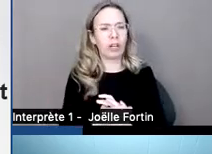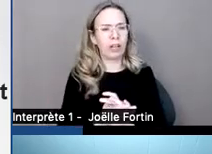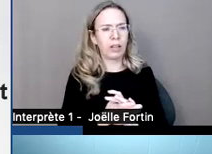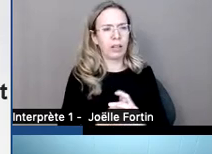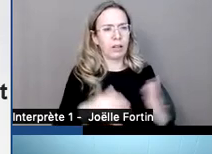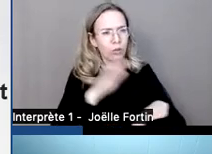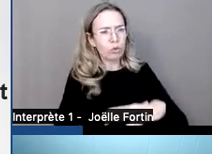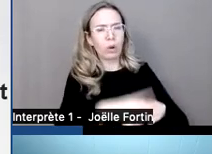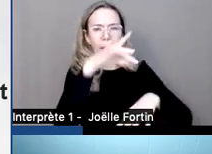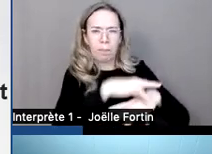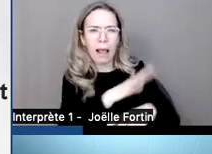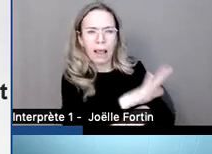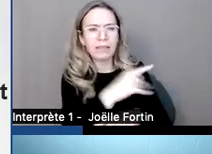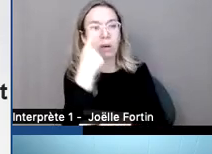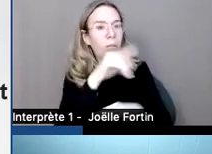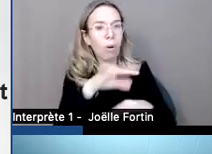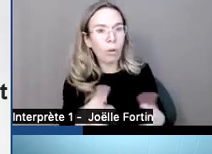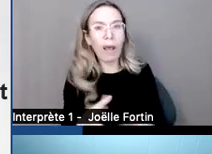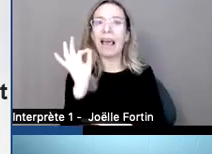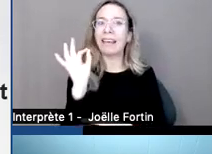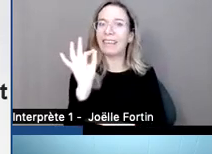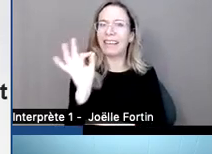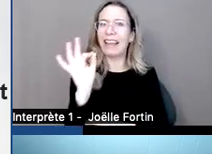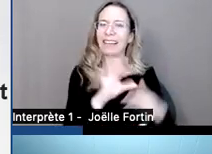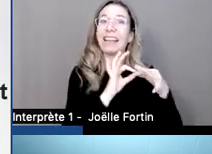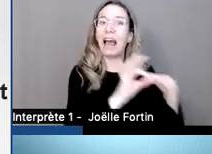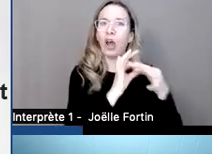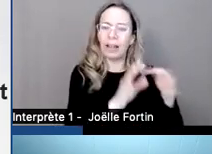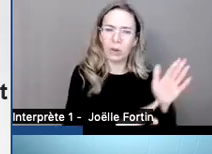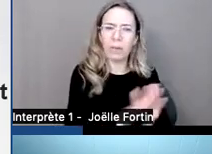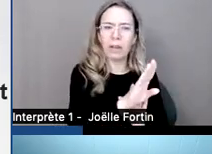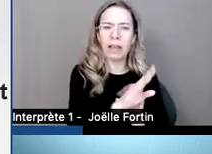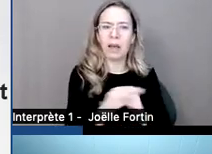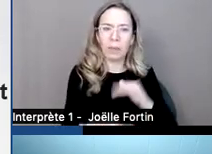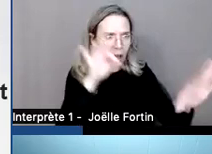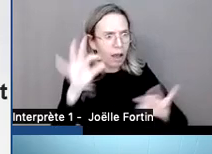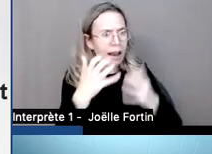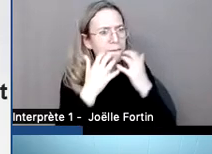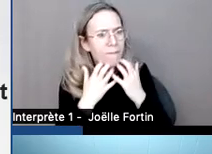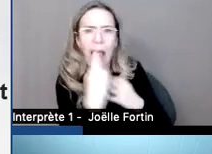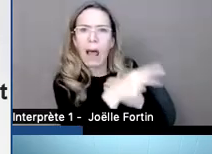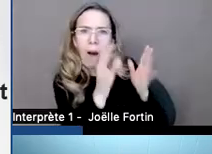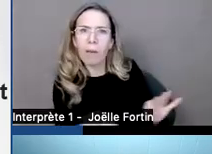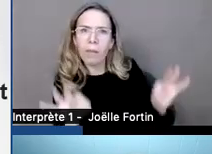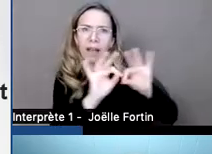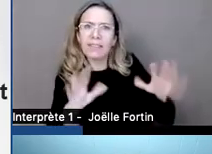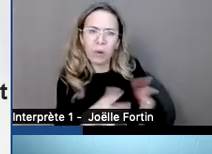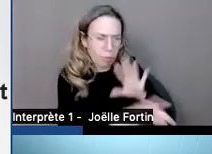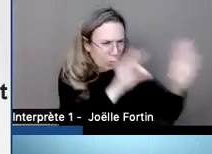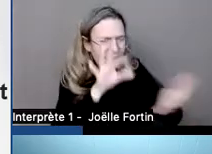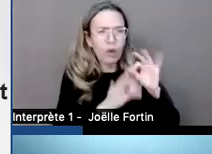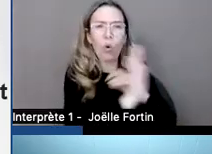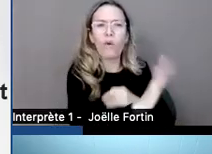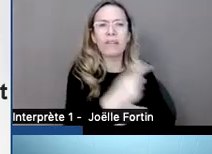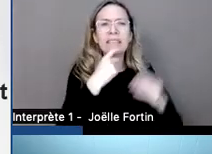maladie, afin d'améliorer la qualité de notre relation, de découvrir les valeurs, la personnalité de celle-ci.